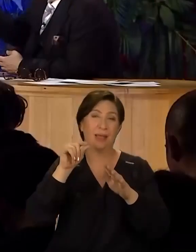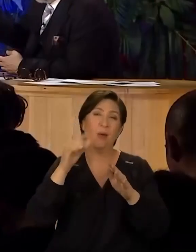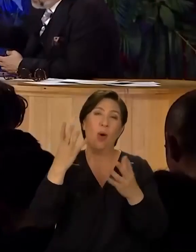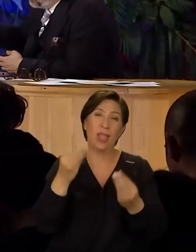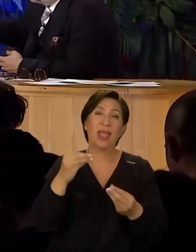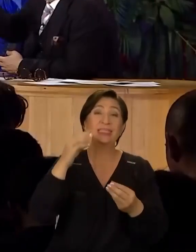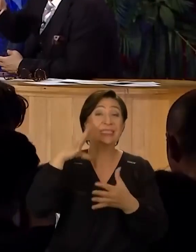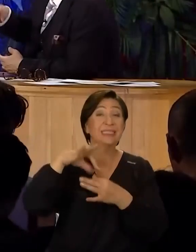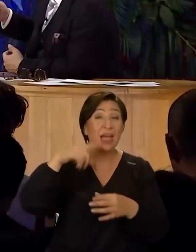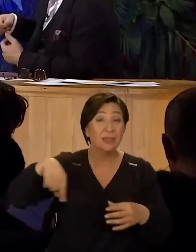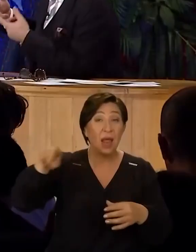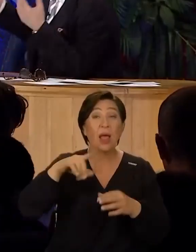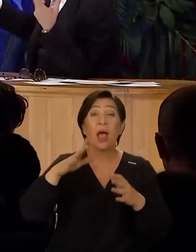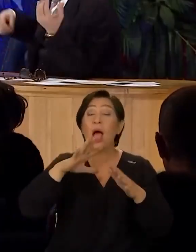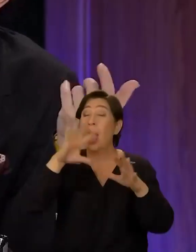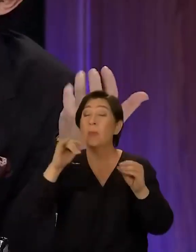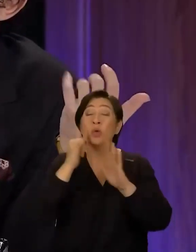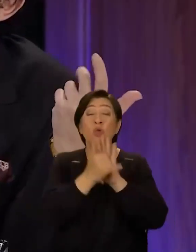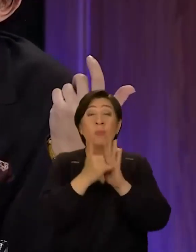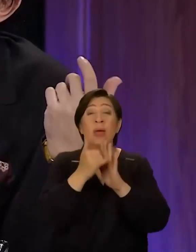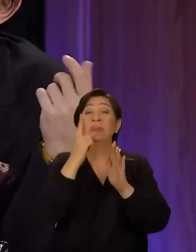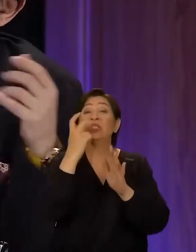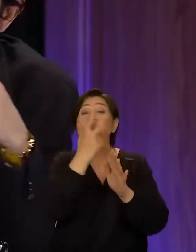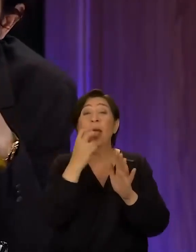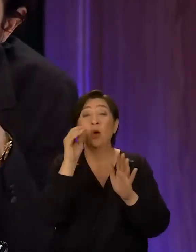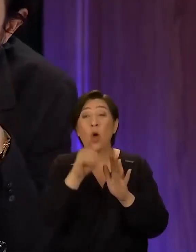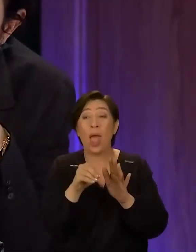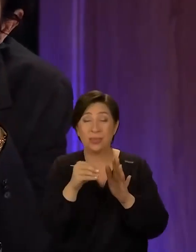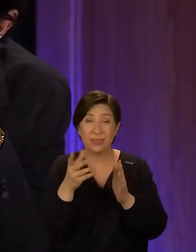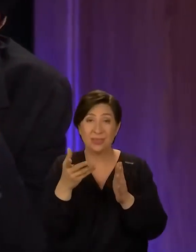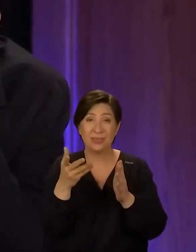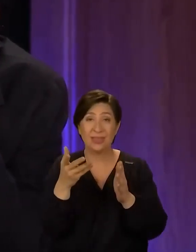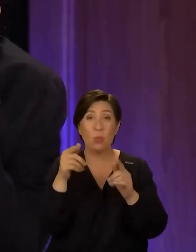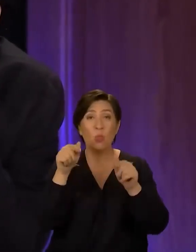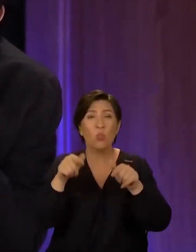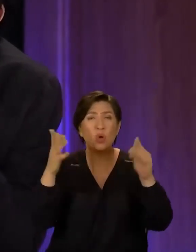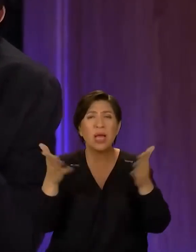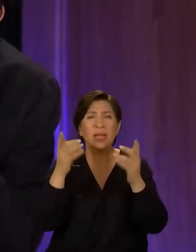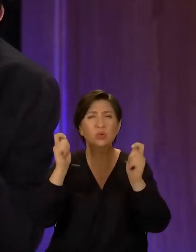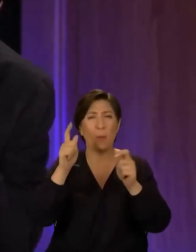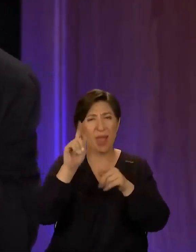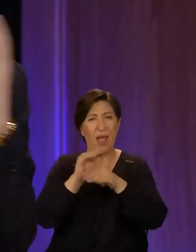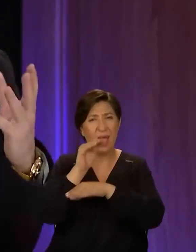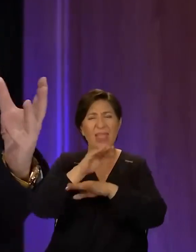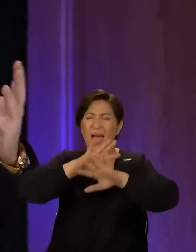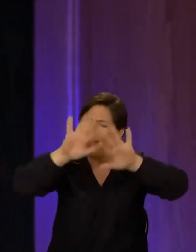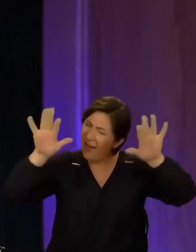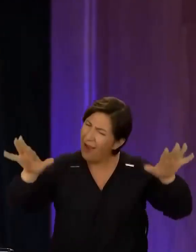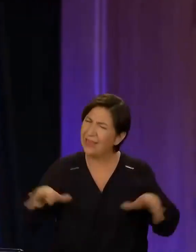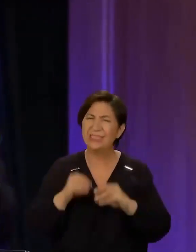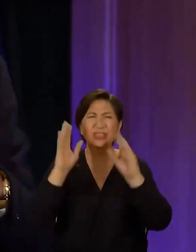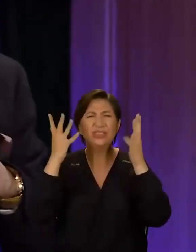sahibi ve her YouTube'a bir şarkı koyan. Şimdi bu kadar zor bir hayat ve